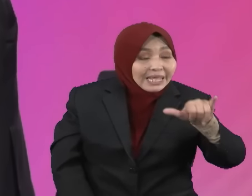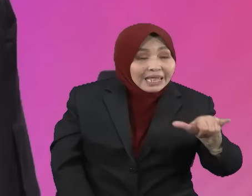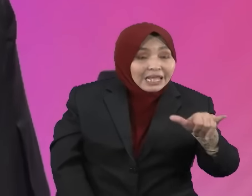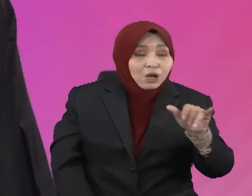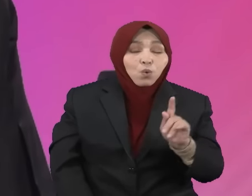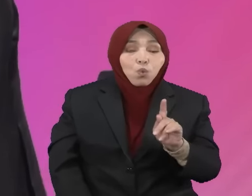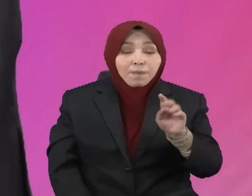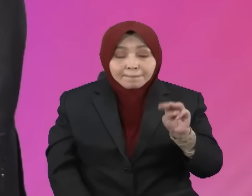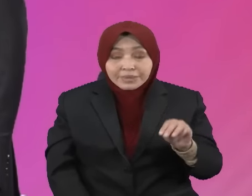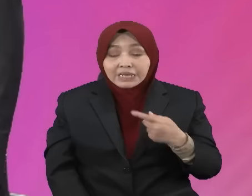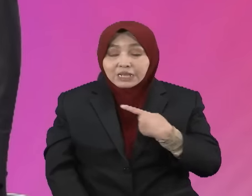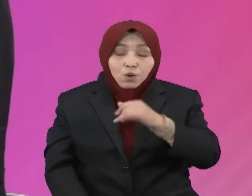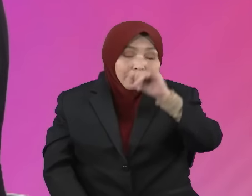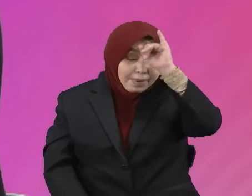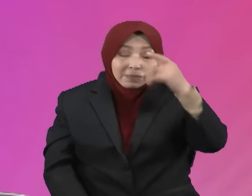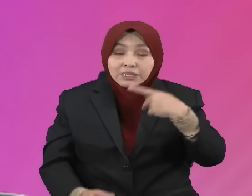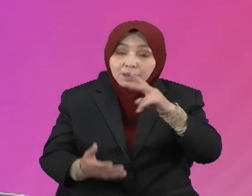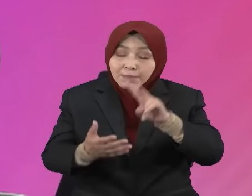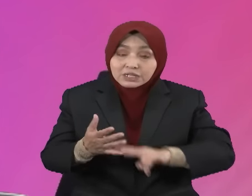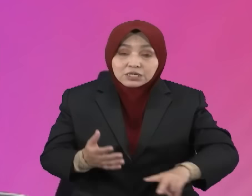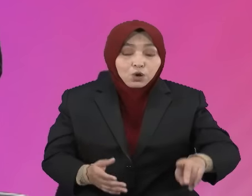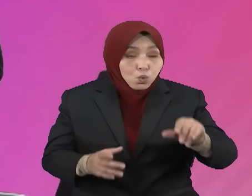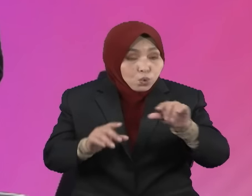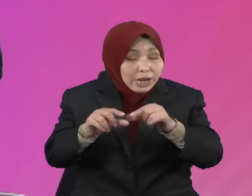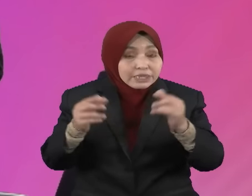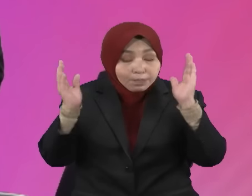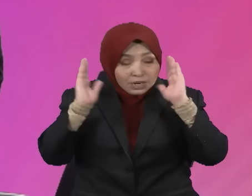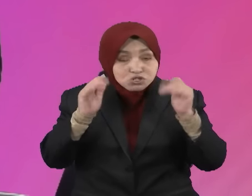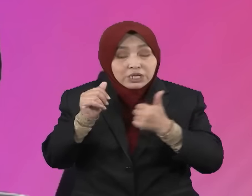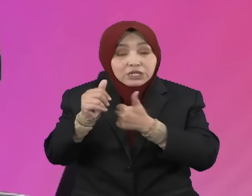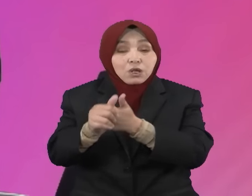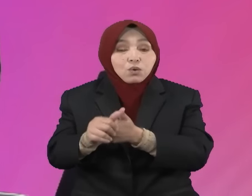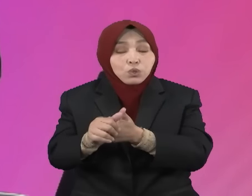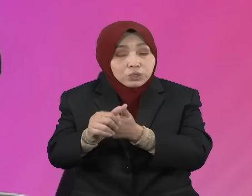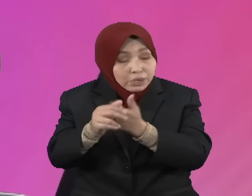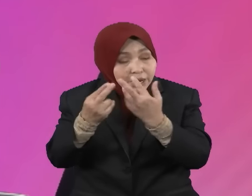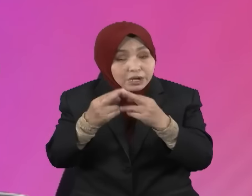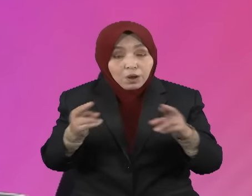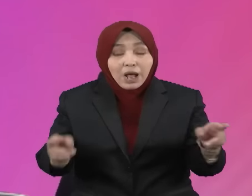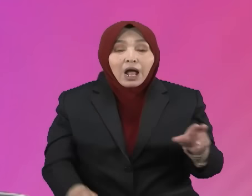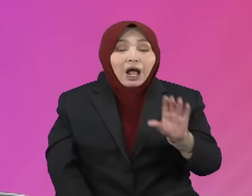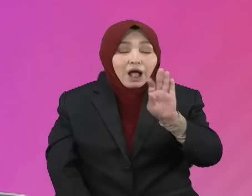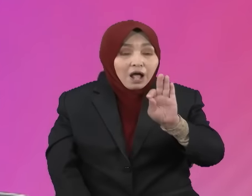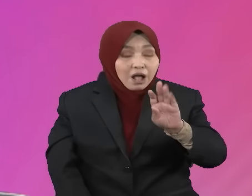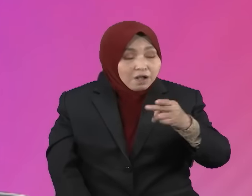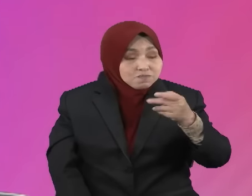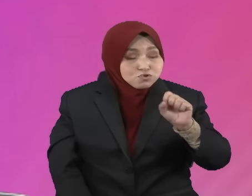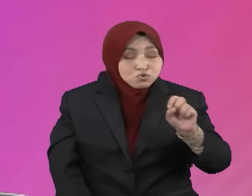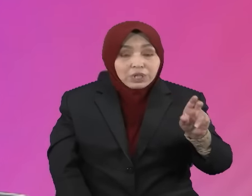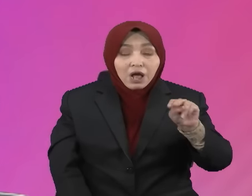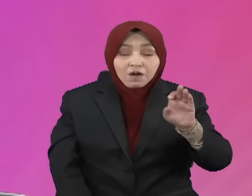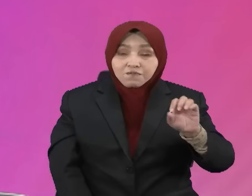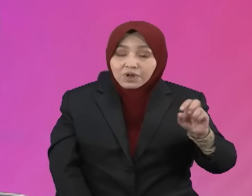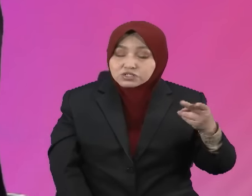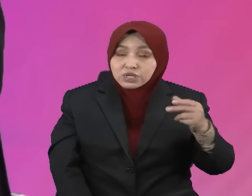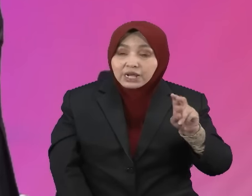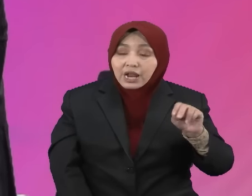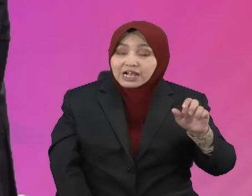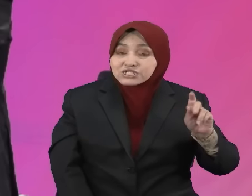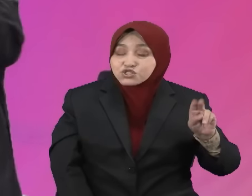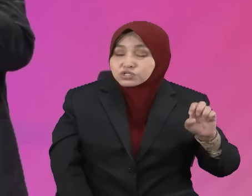kita imam yang kita baca ni Quran yang di Malaysia ni, kita ikut riwayat Imam Hafsun Hafaz An Asim. Maka baca